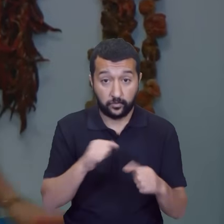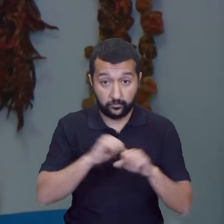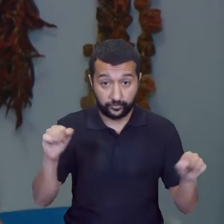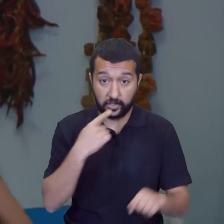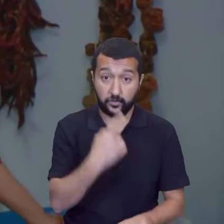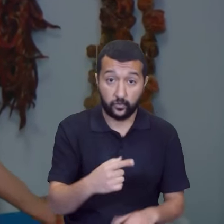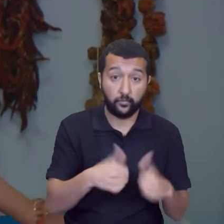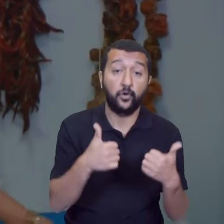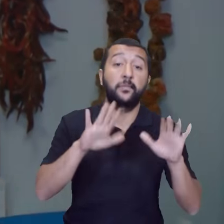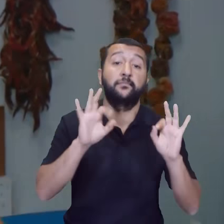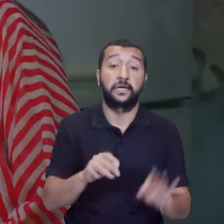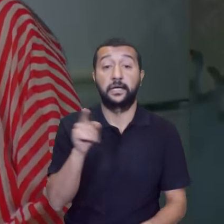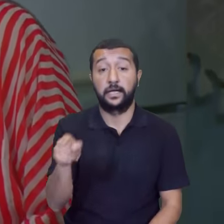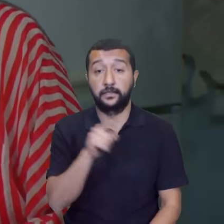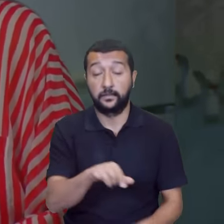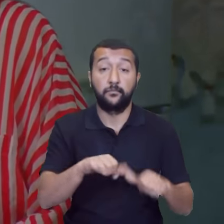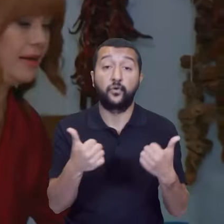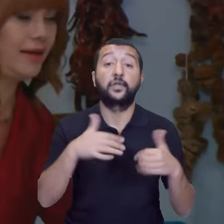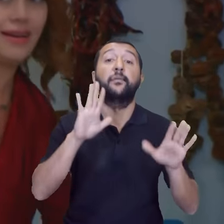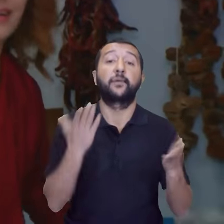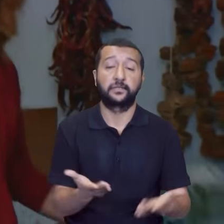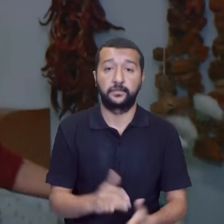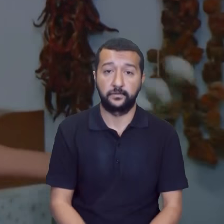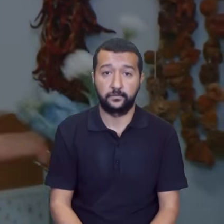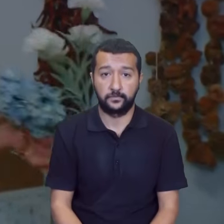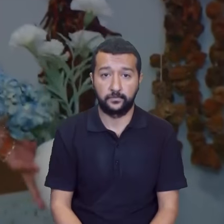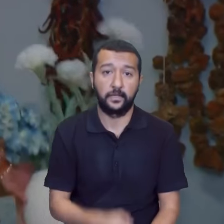mı bahsediyor, boşanmamaktan mı? Boşanmamaktan.